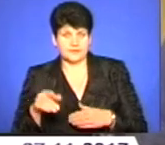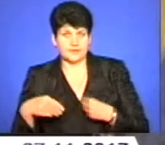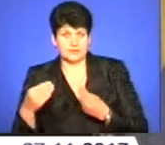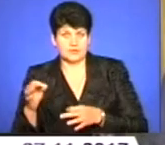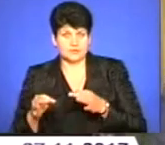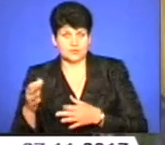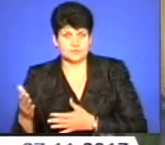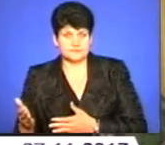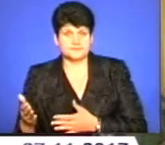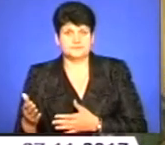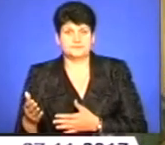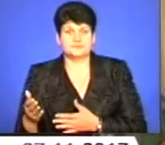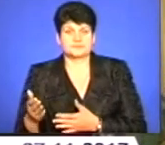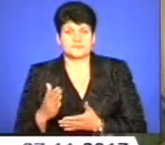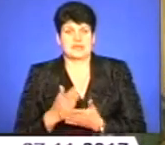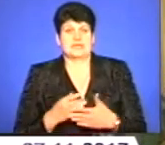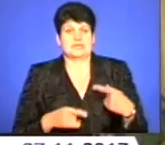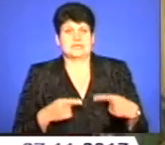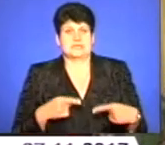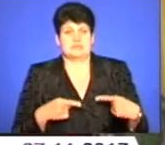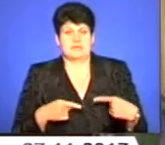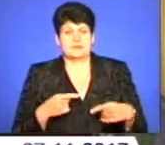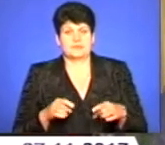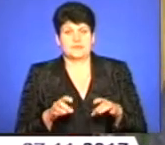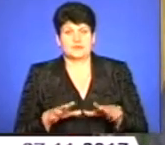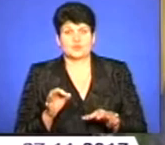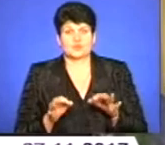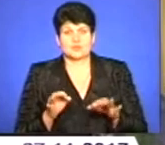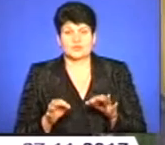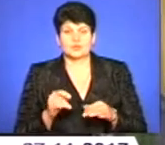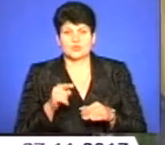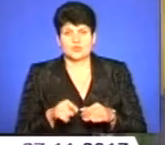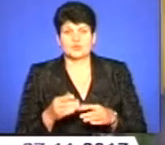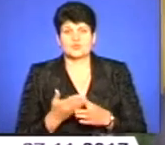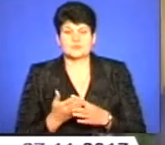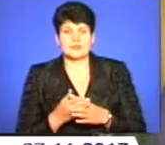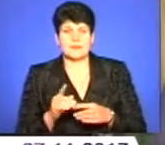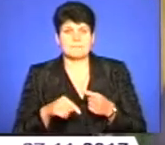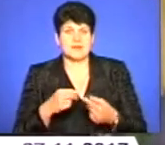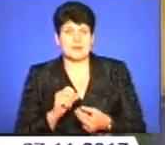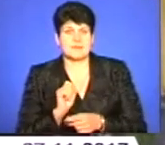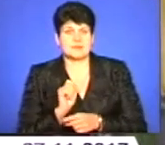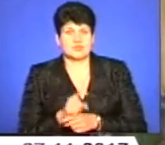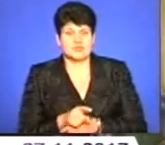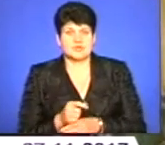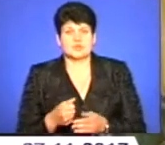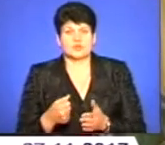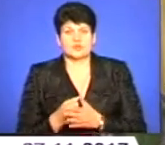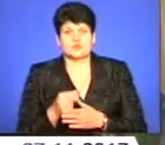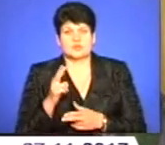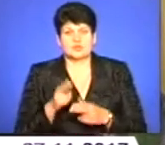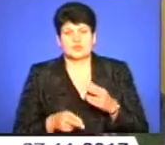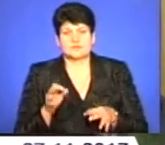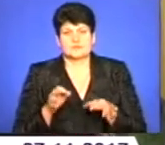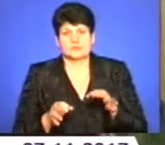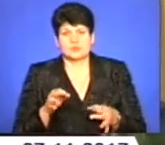суду, і є спір відповідний, який вирішується в суді, тоді субсидія перепризначається до завершення суду